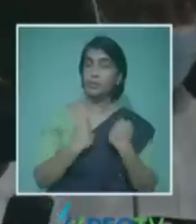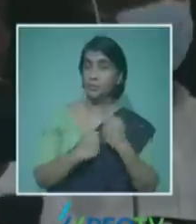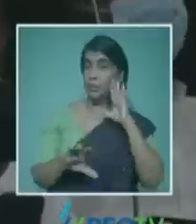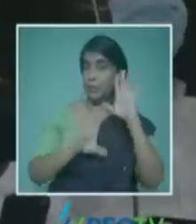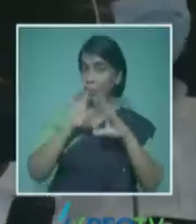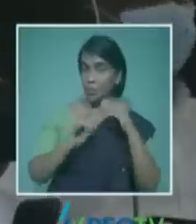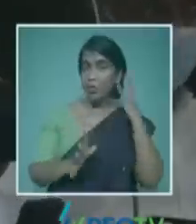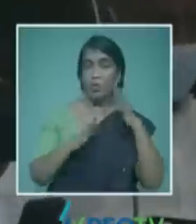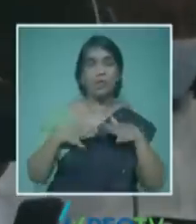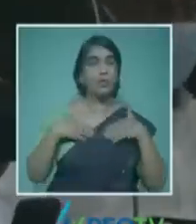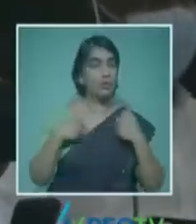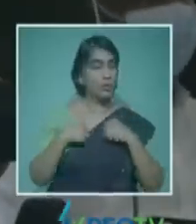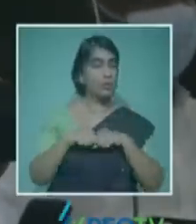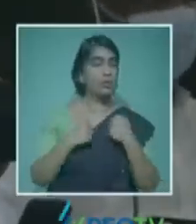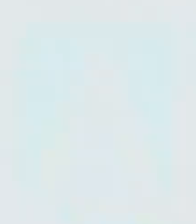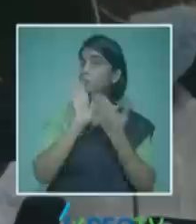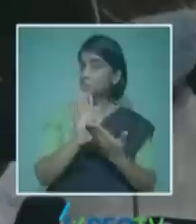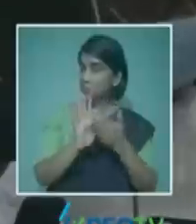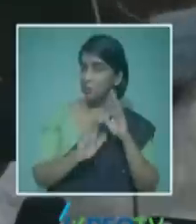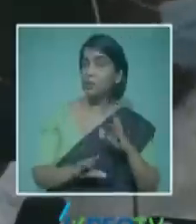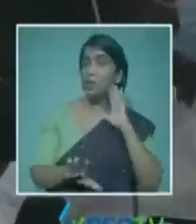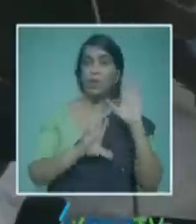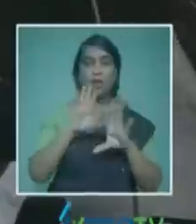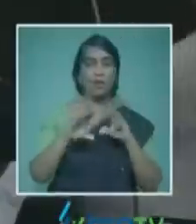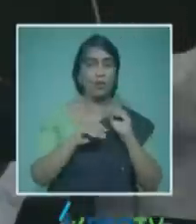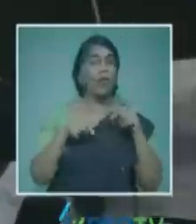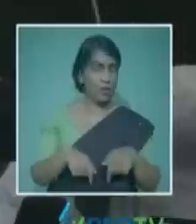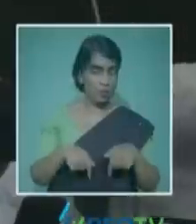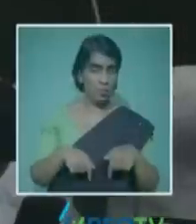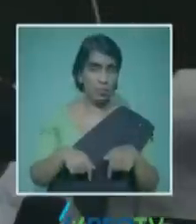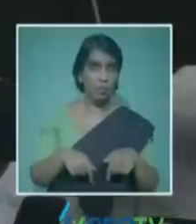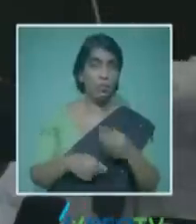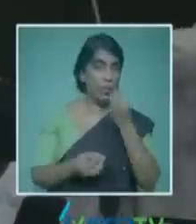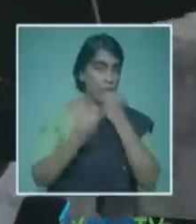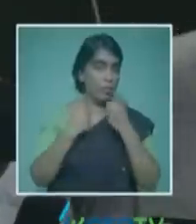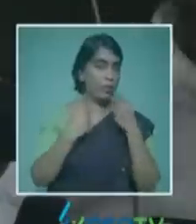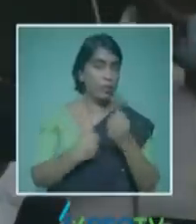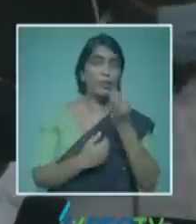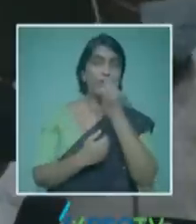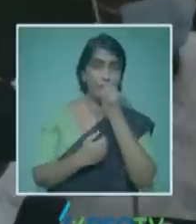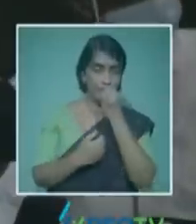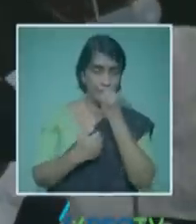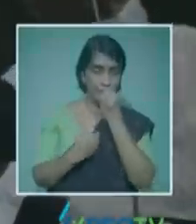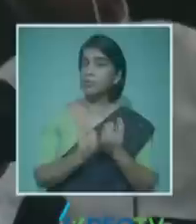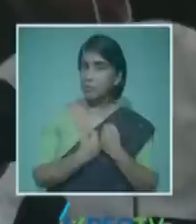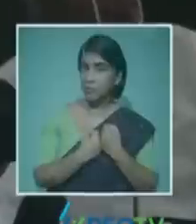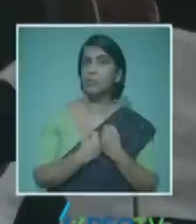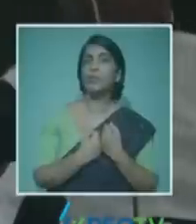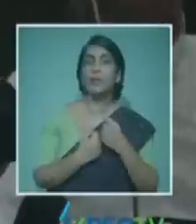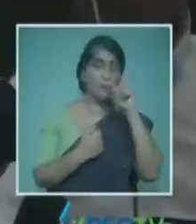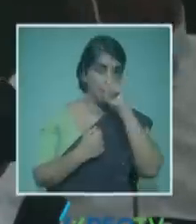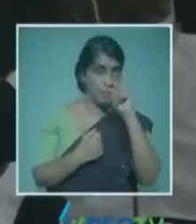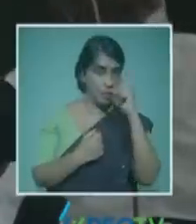වෙනවා. ලෝක සෞඛ්‍ය සංවිධානය ඉදිරිපත් කළා තියෙන තොරතුරු අනුව අද වෙනකොට පෝෂ්‍යදායි ආහාර වේලක් ගැනීමට